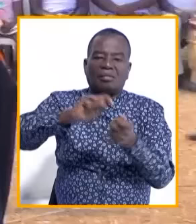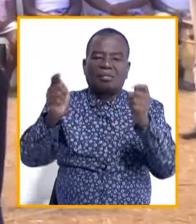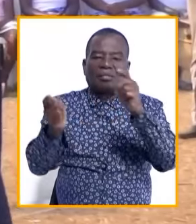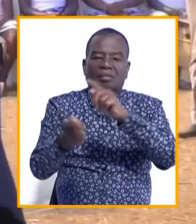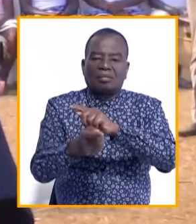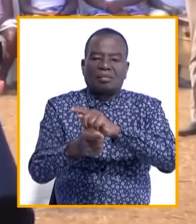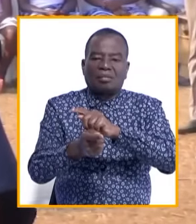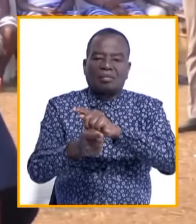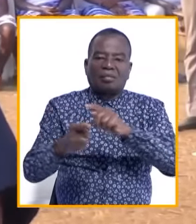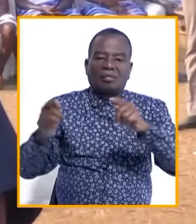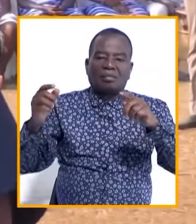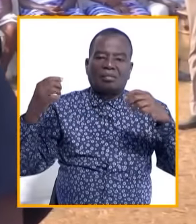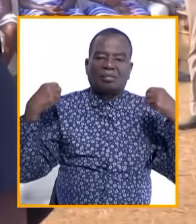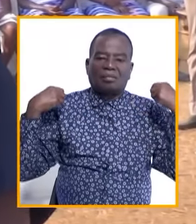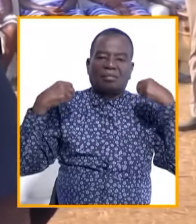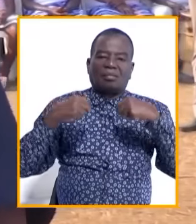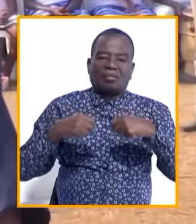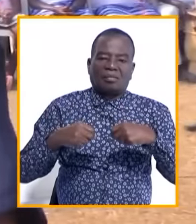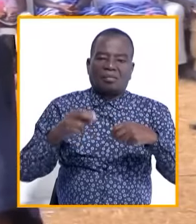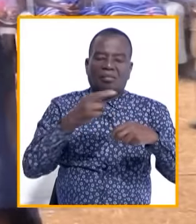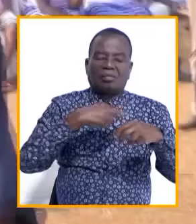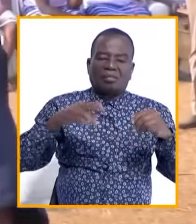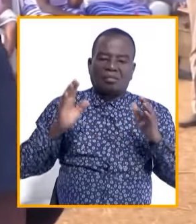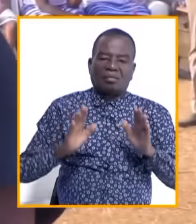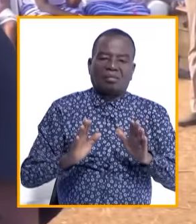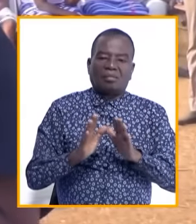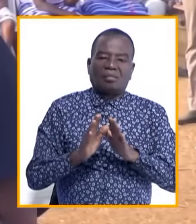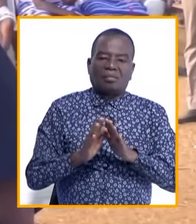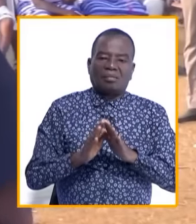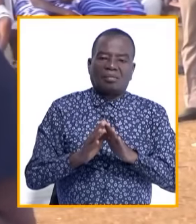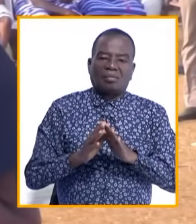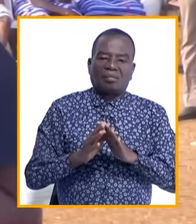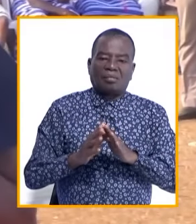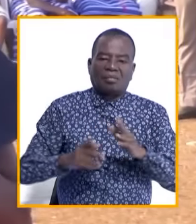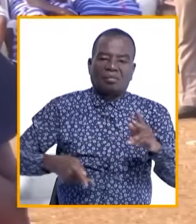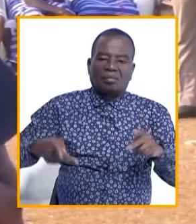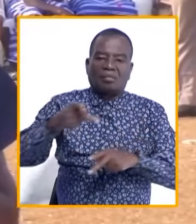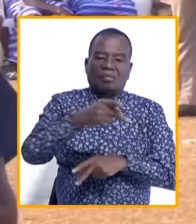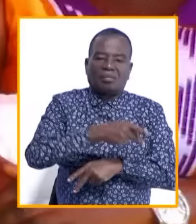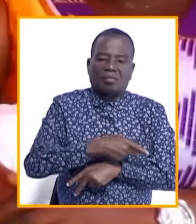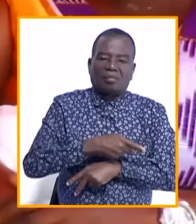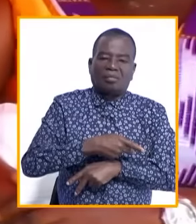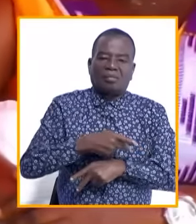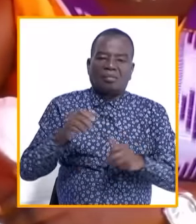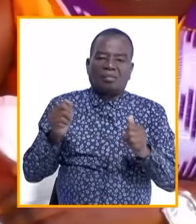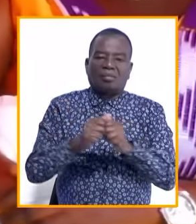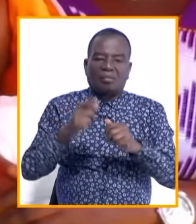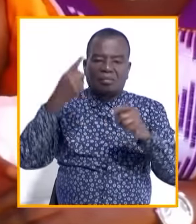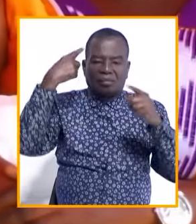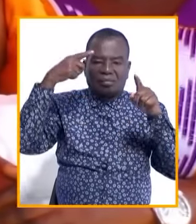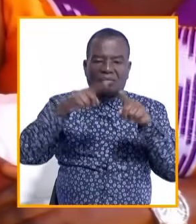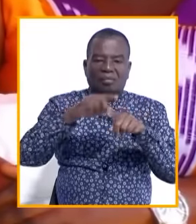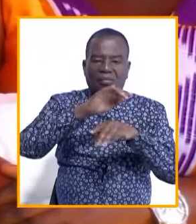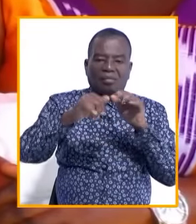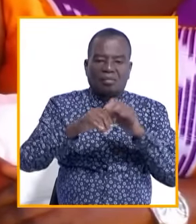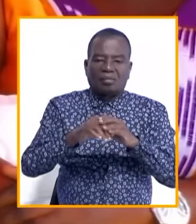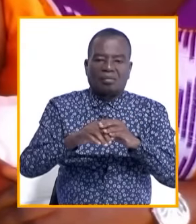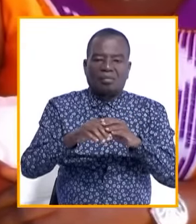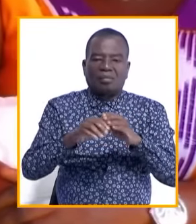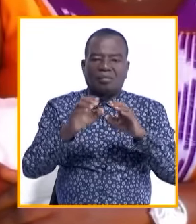de l'élision devient l'uniforme de l'élision suivante. Le prochain pagne,